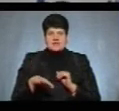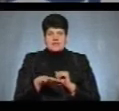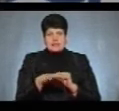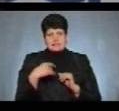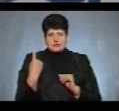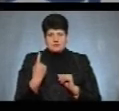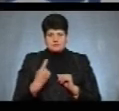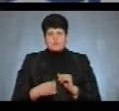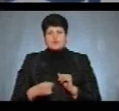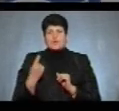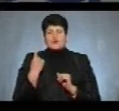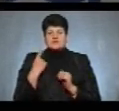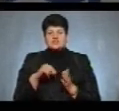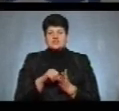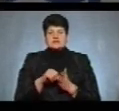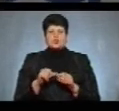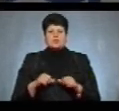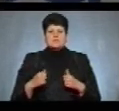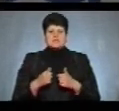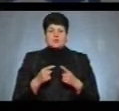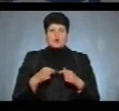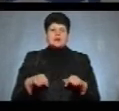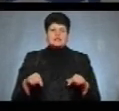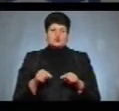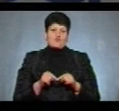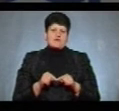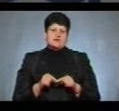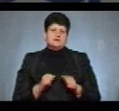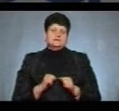області. Лише один член комісії